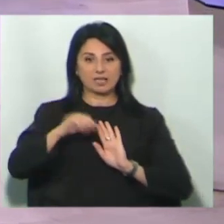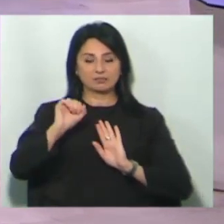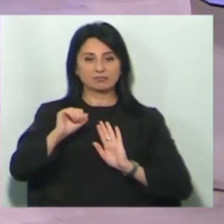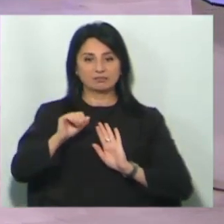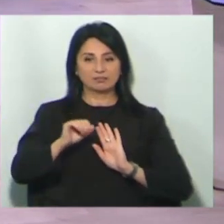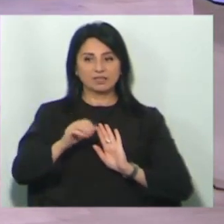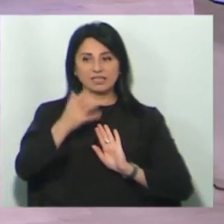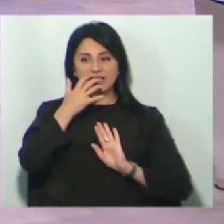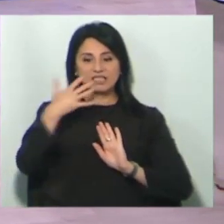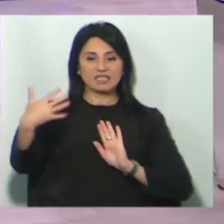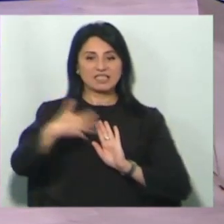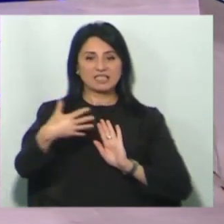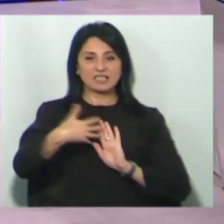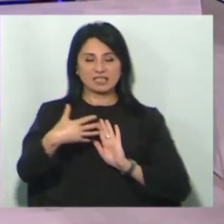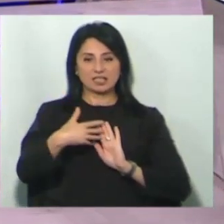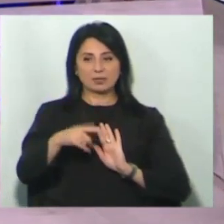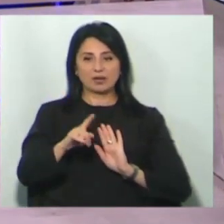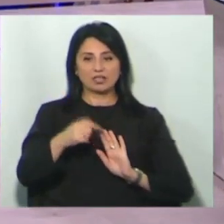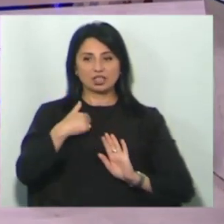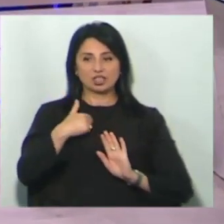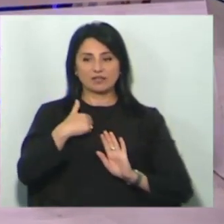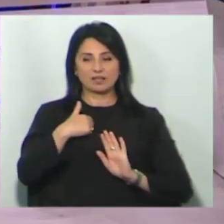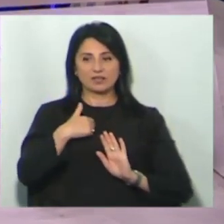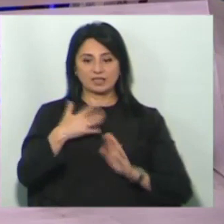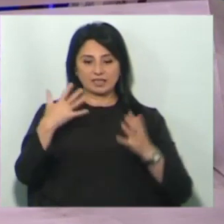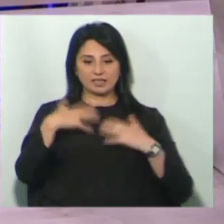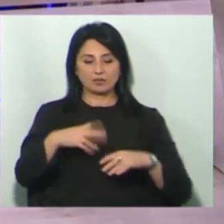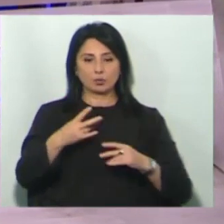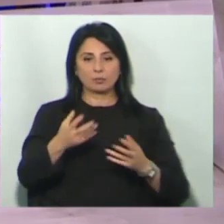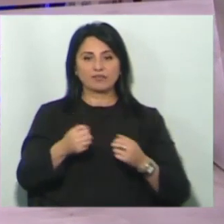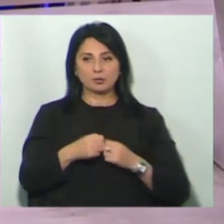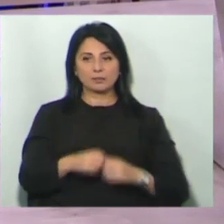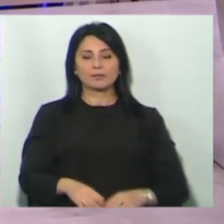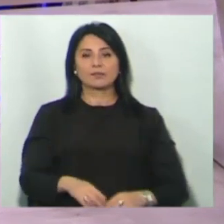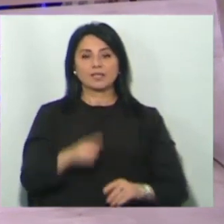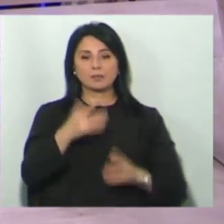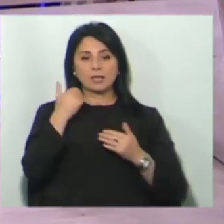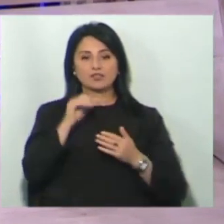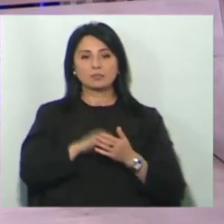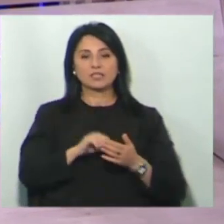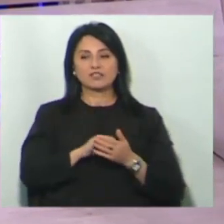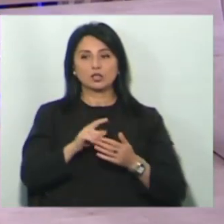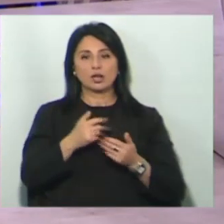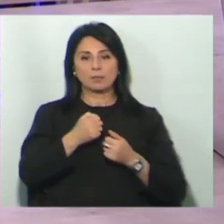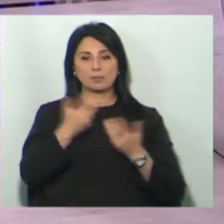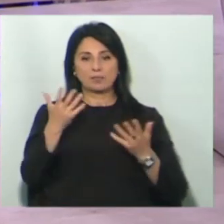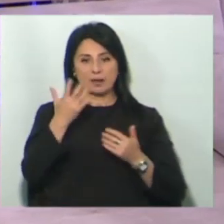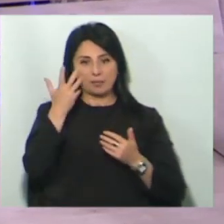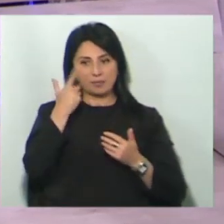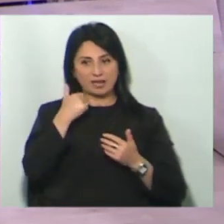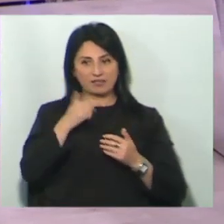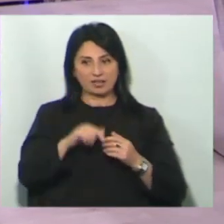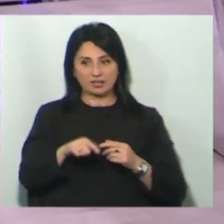სხივებისგან და იმ სითბური ეფექტისგან, რომელიც ჩვენ სხივებით უნდა მივიღოთ. იმ მარტივი მიზეზის გამო რომ ღია ფერი